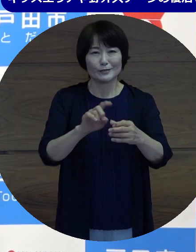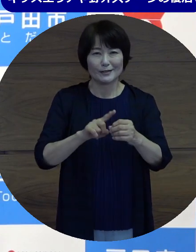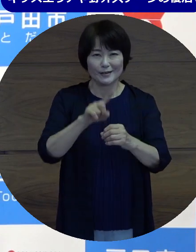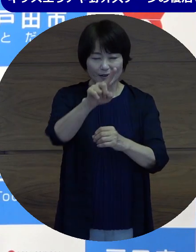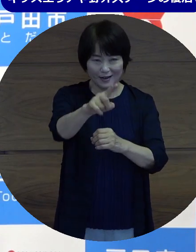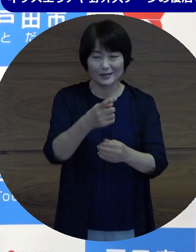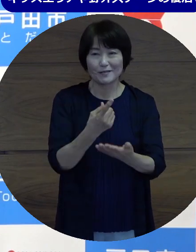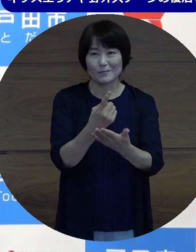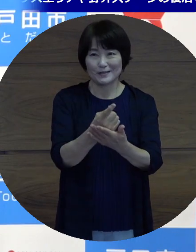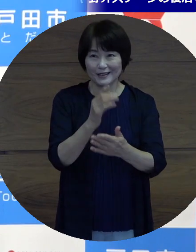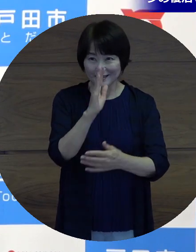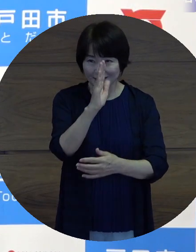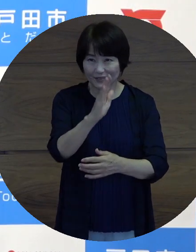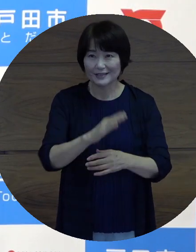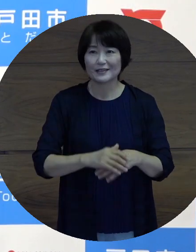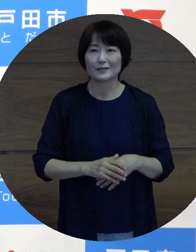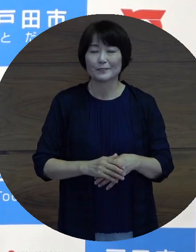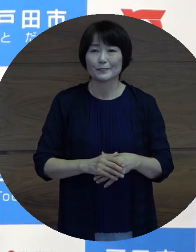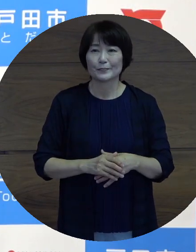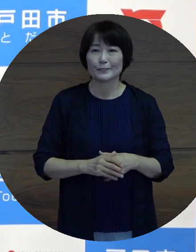と思っております。